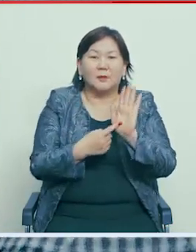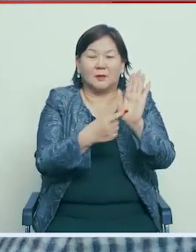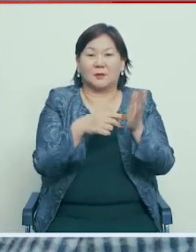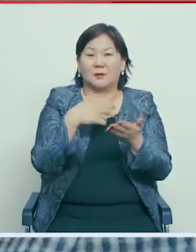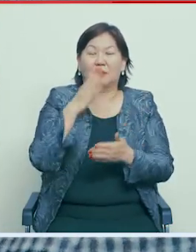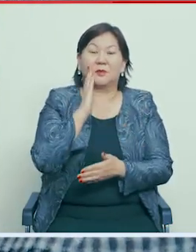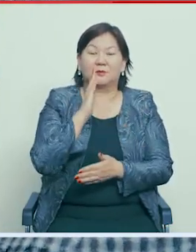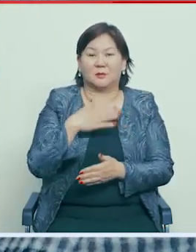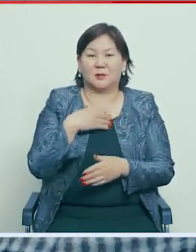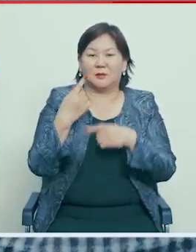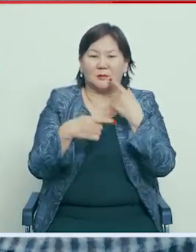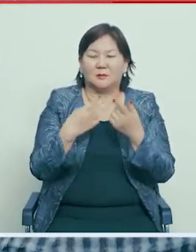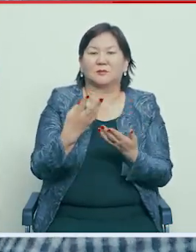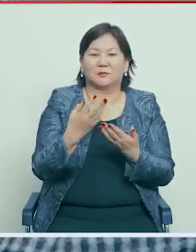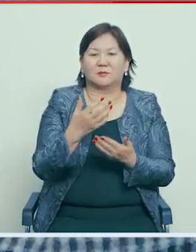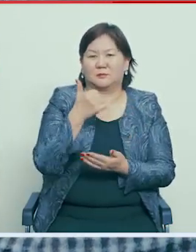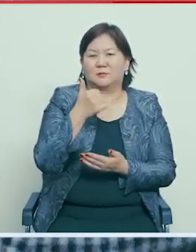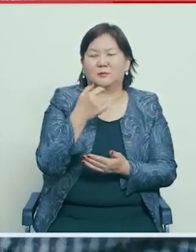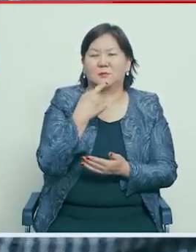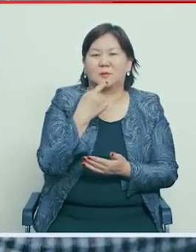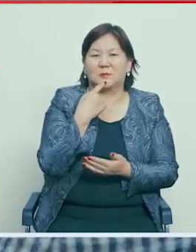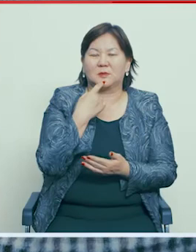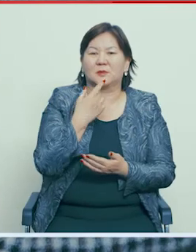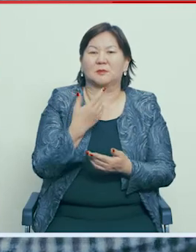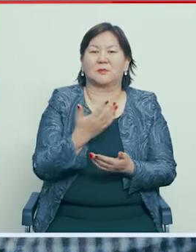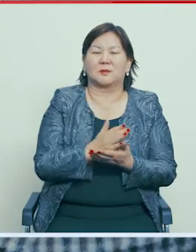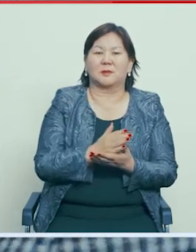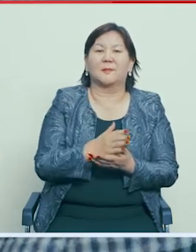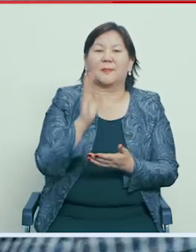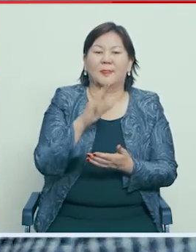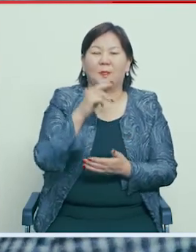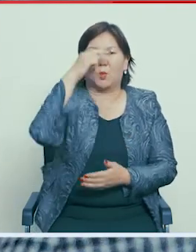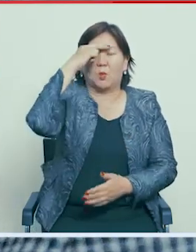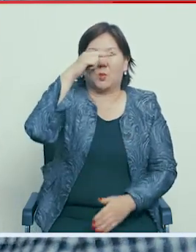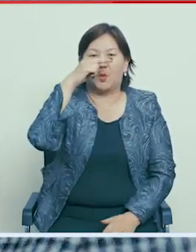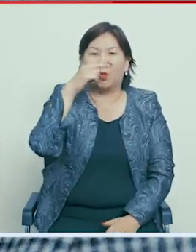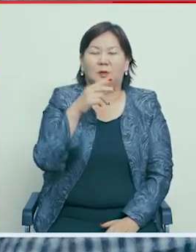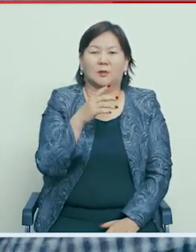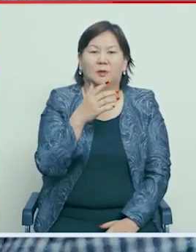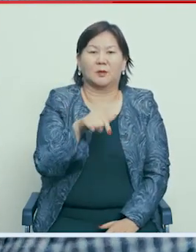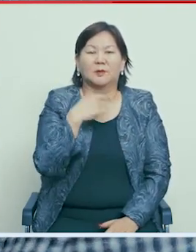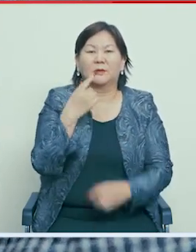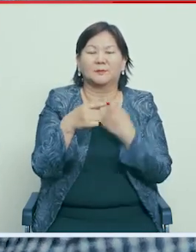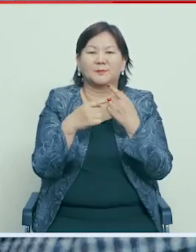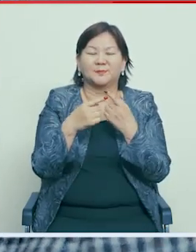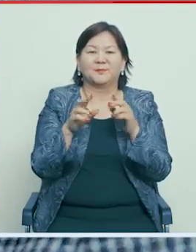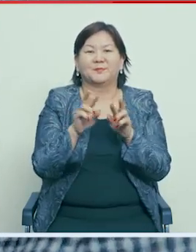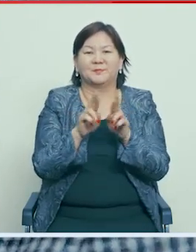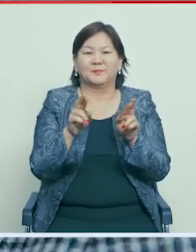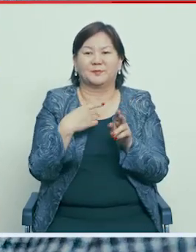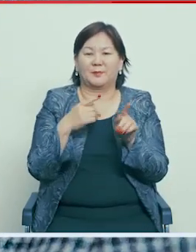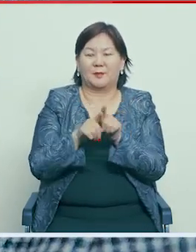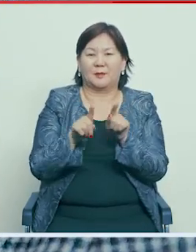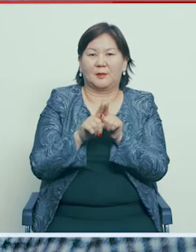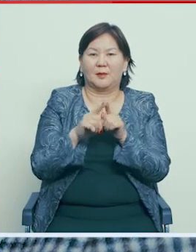тэр эмч надад тэгж хэлж байгаа энэ хоёр бол надад айгүй хэцүү хүн дээр тусдаг гэсэн. Тэгээд нөгөө хүү маань ингээл яагаад байсан. Бас надтай ийм